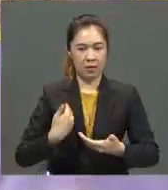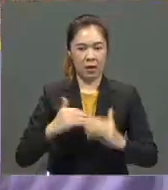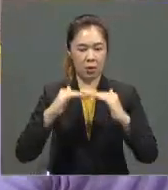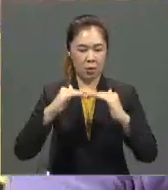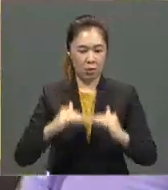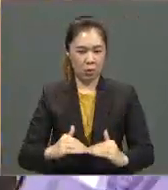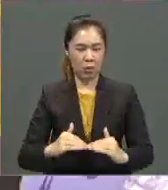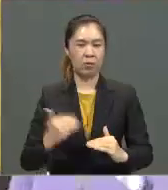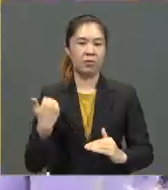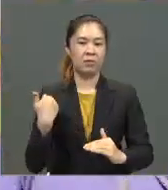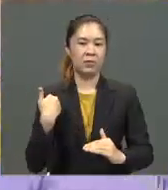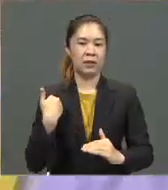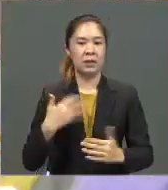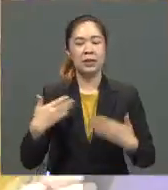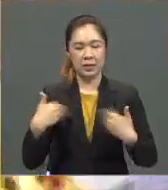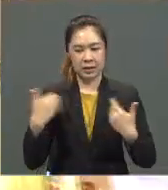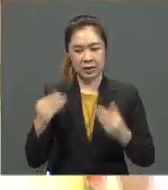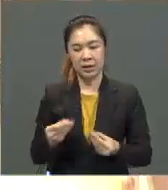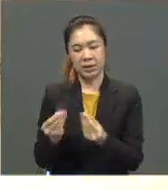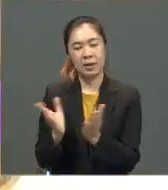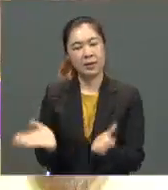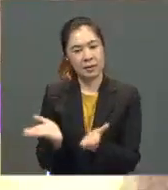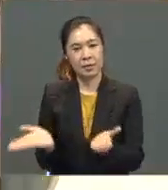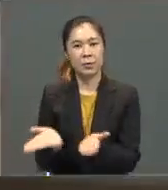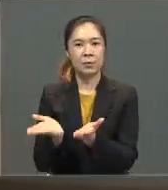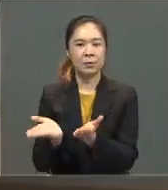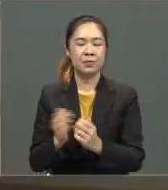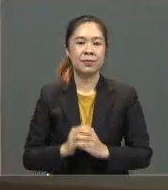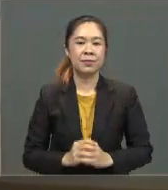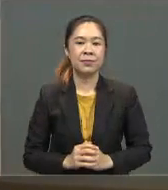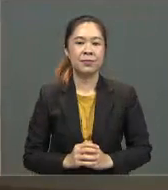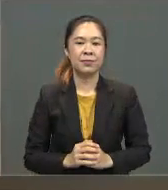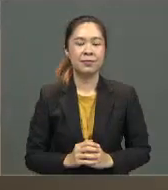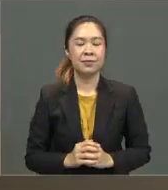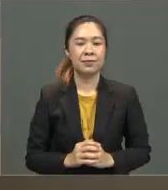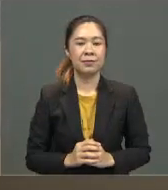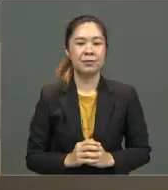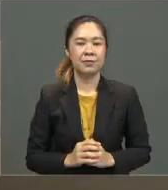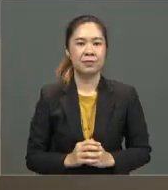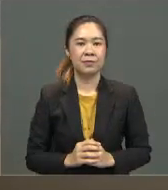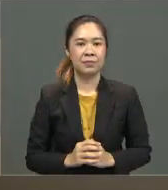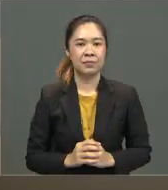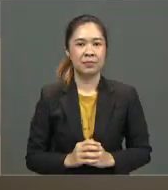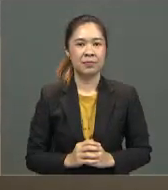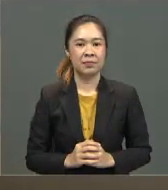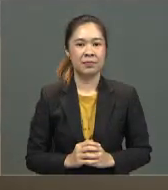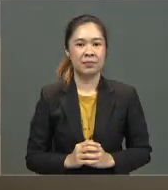1ซึ่งเป็นเรื่องที่สหรัฐยินดีที่จะให้การสนับสนุน